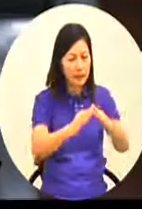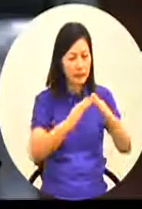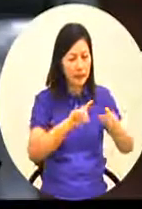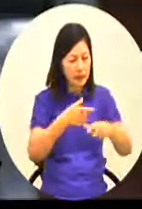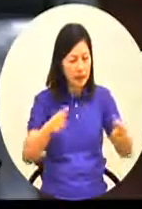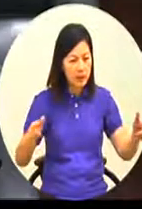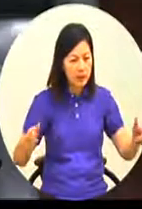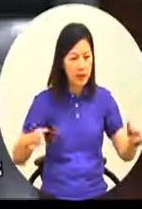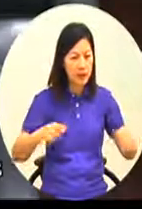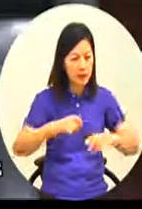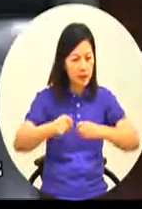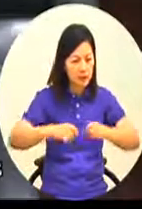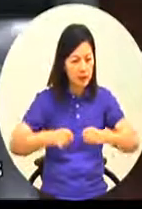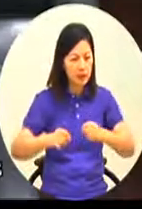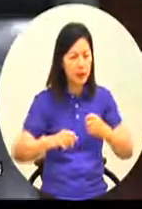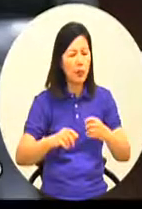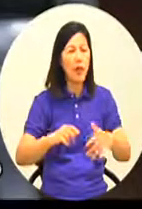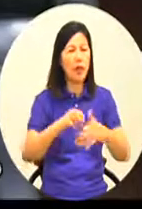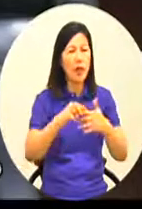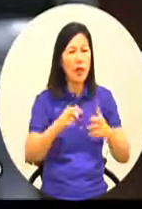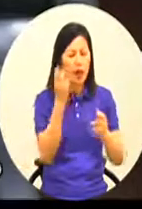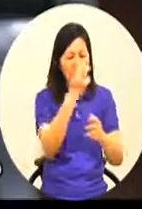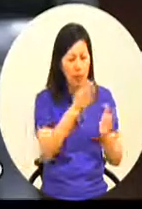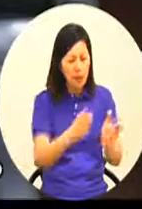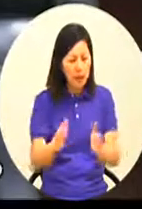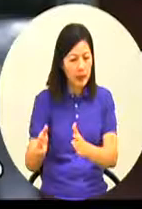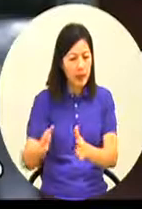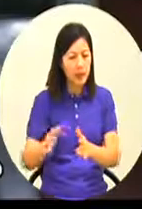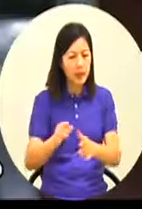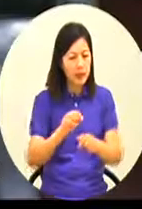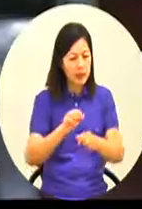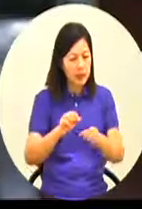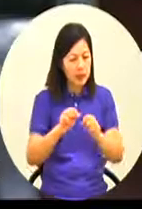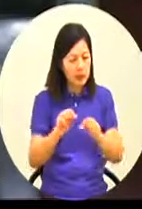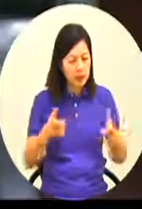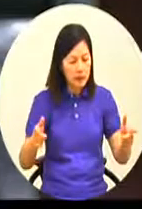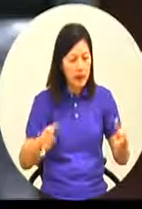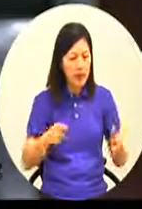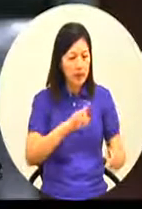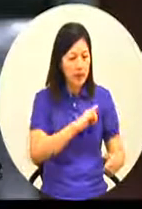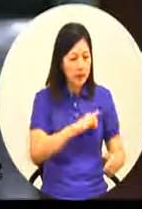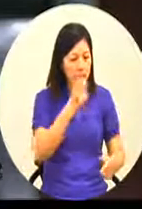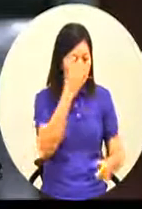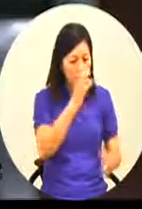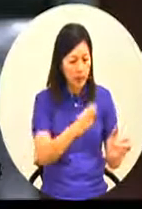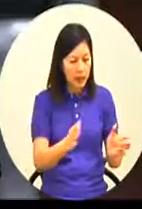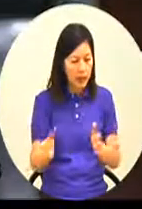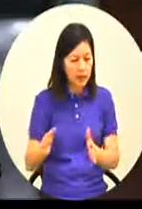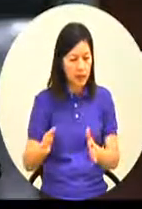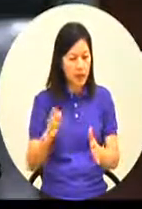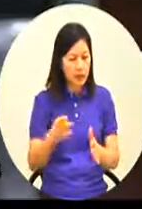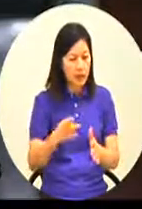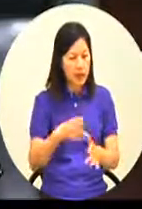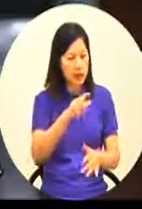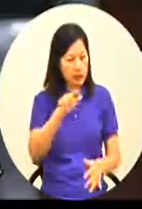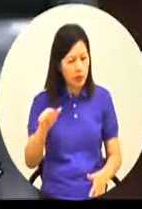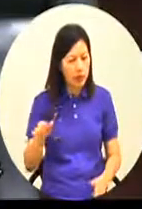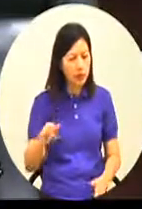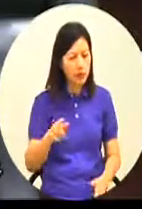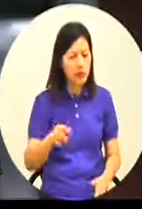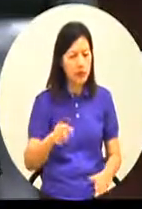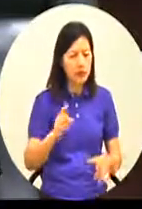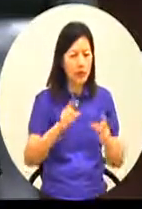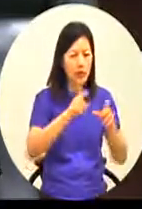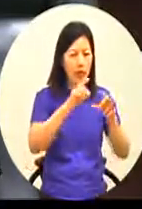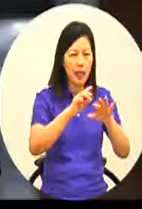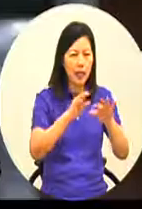一样的规范跟管理。那我很希望说，我们自己的管理的方式能够 在构造的材质上面，或是装挂的安